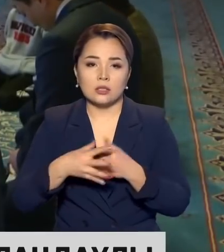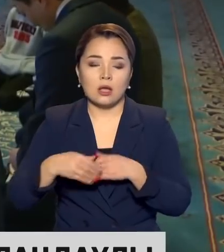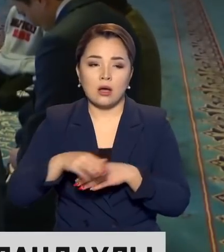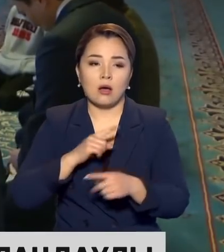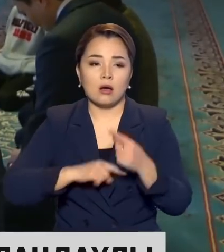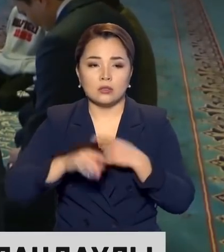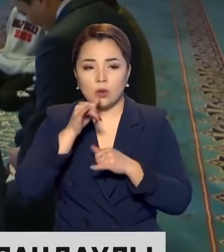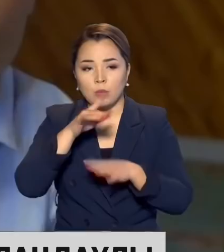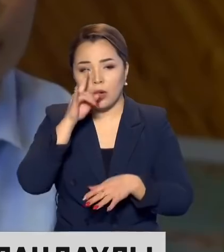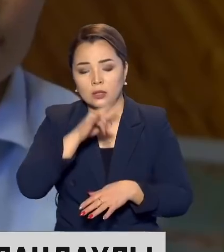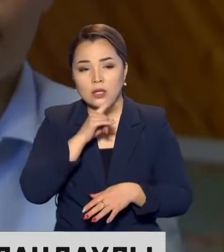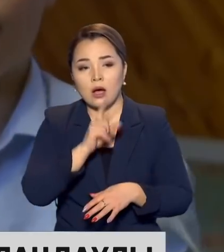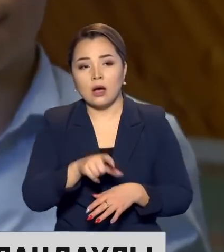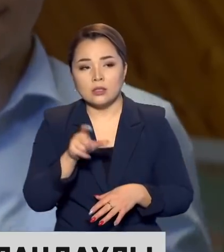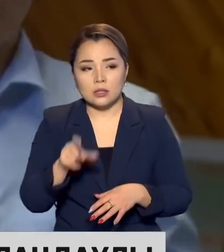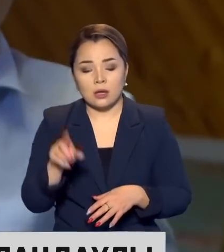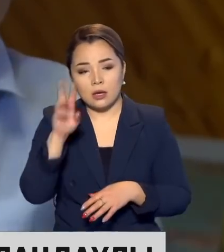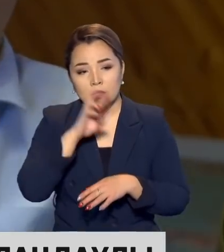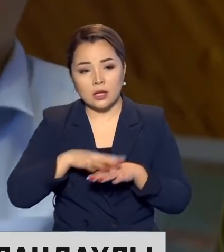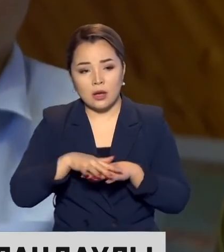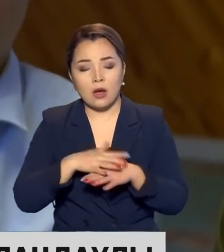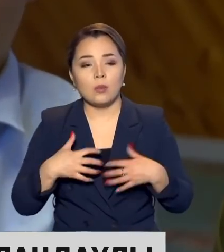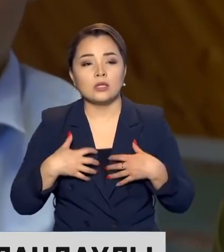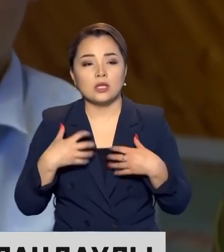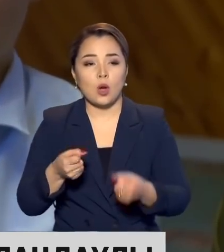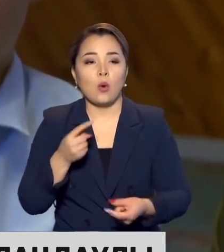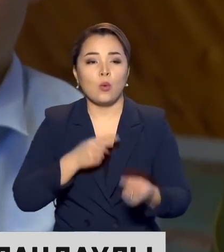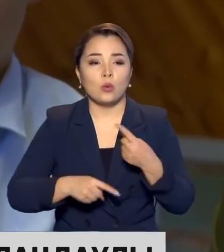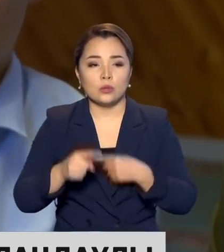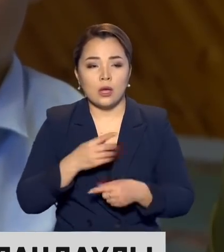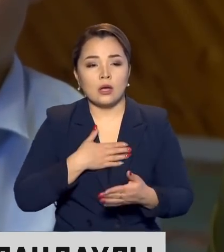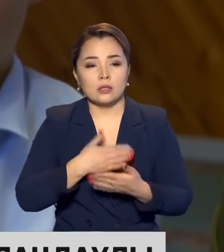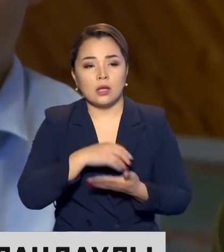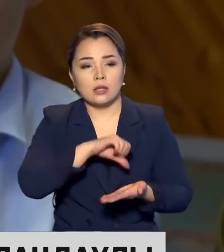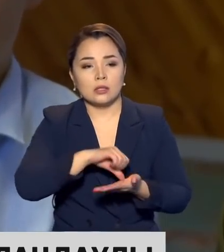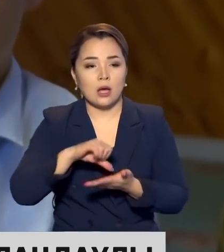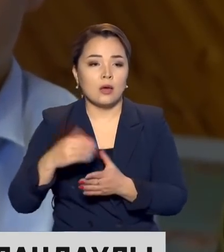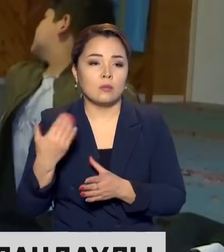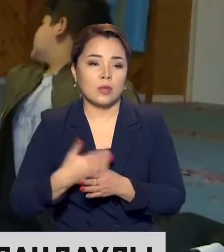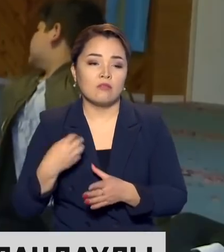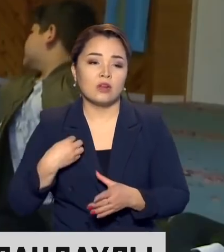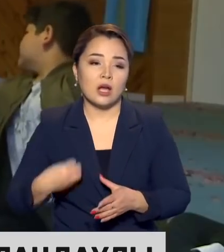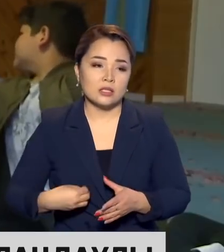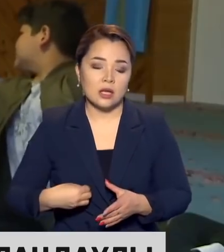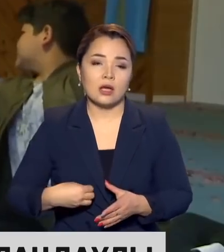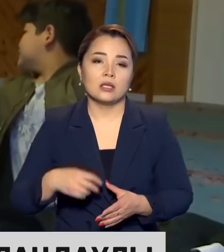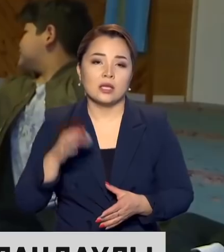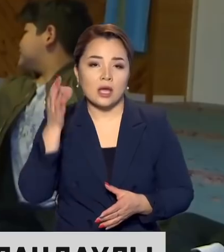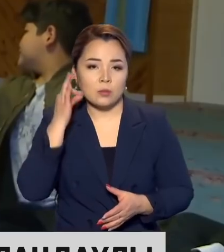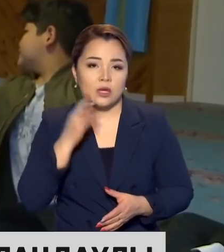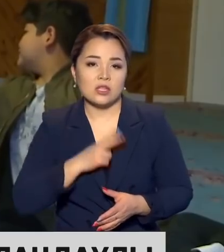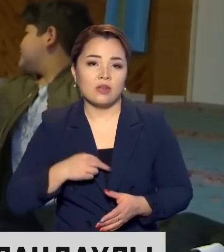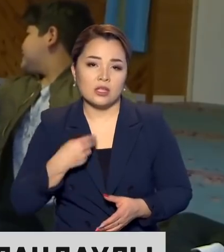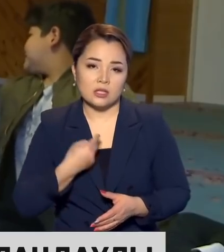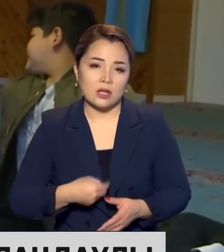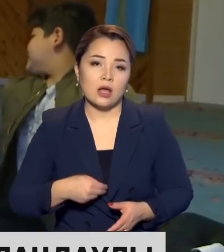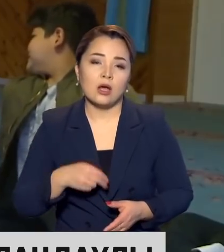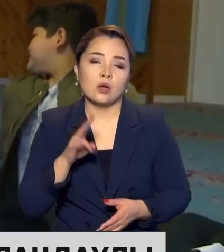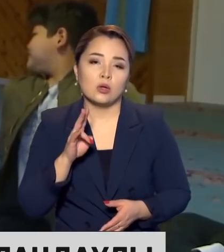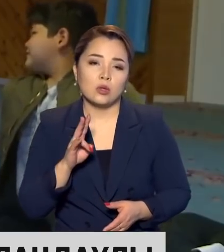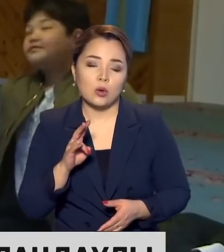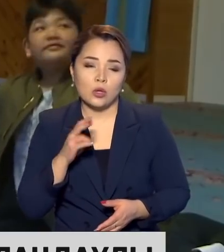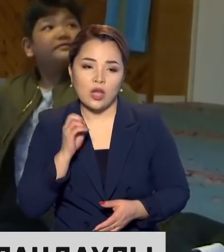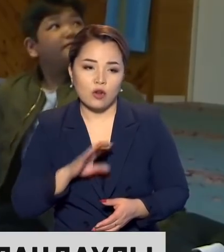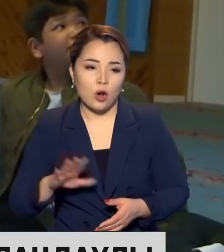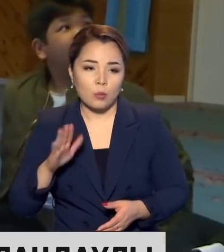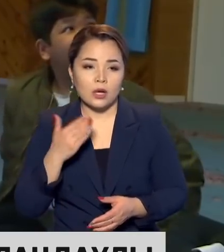жүрген Қазақстан азаматтарының елге аман есен оралуына атсалысып жүр. Франция, Германия, Норвегия, Швеция, Европаның басқа да